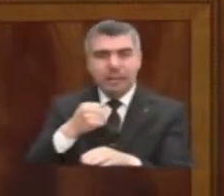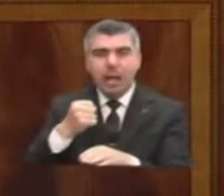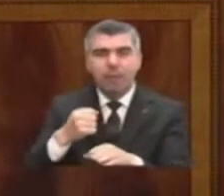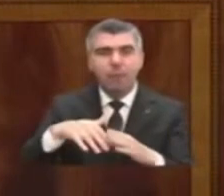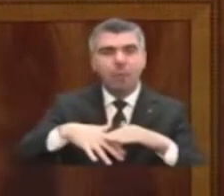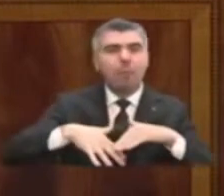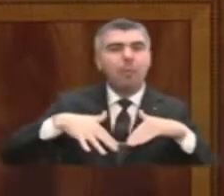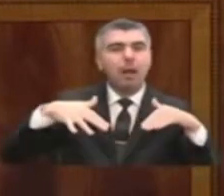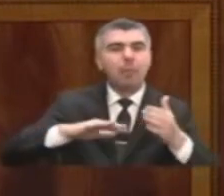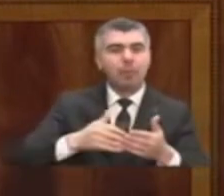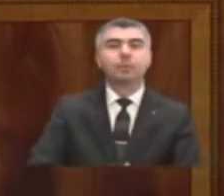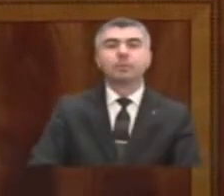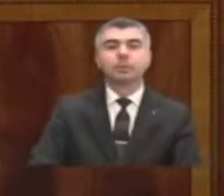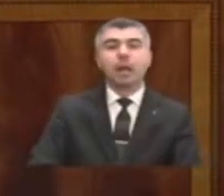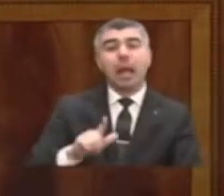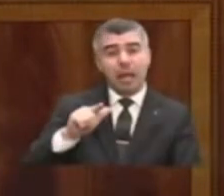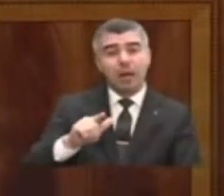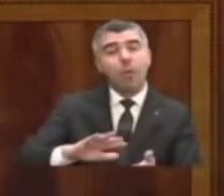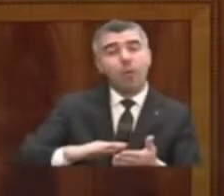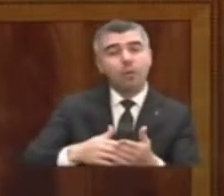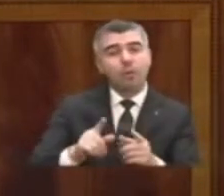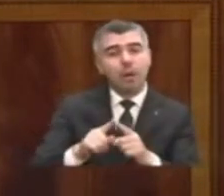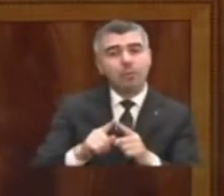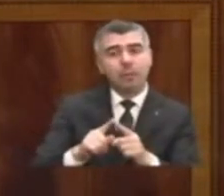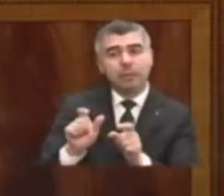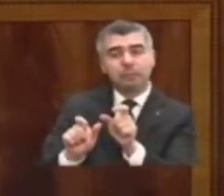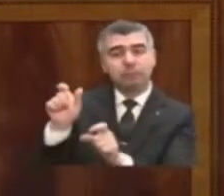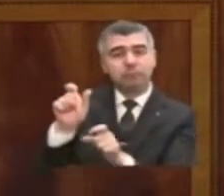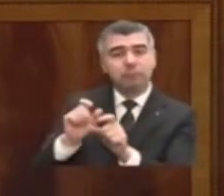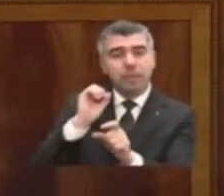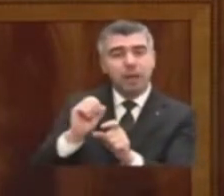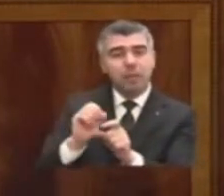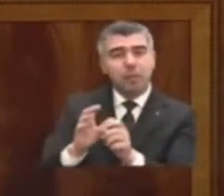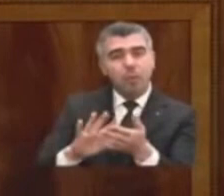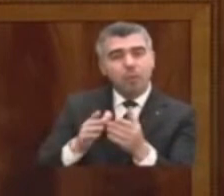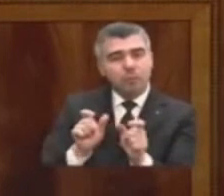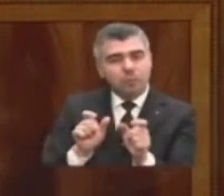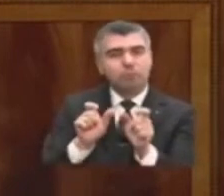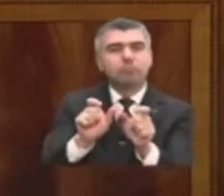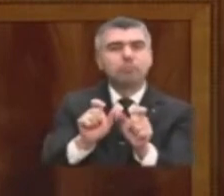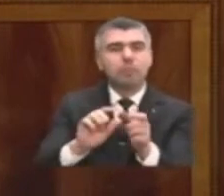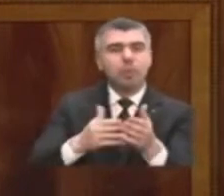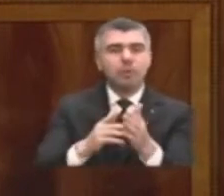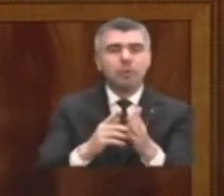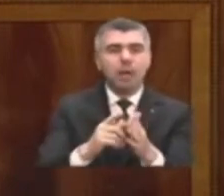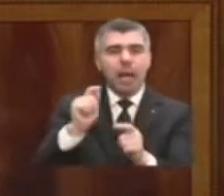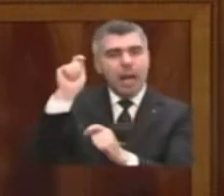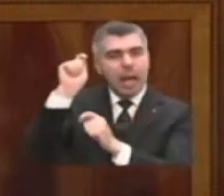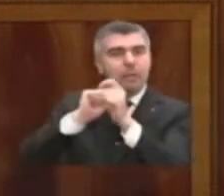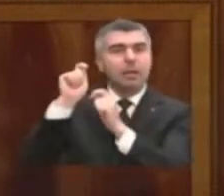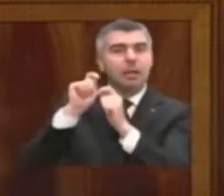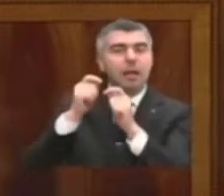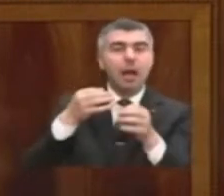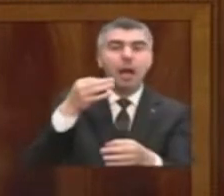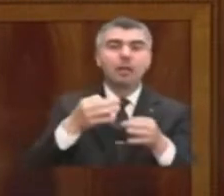وصلت في بعض الاحيان الى مصادره الدوله وحل مؤسساتها واستخدام القضاء العسكريه ضد